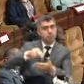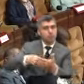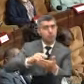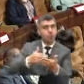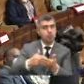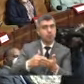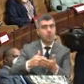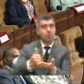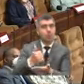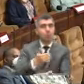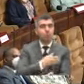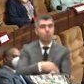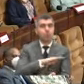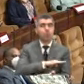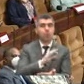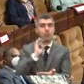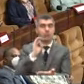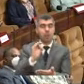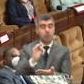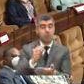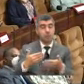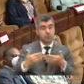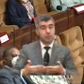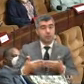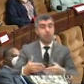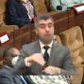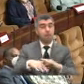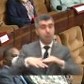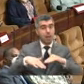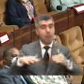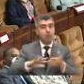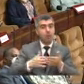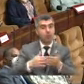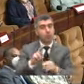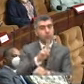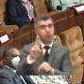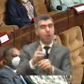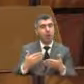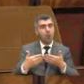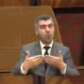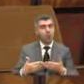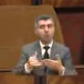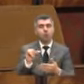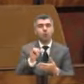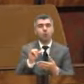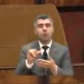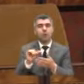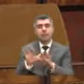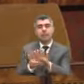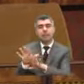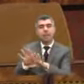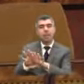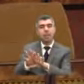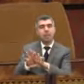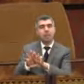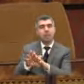تتحملون مسؤوليته، ونحن كبرلمان وكفرق المعارضة نسائلكم عن التدابير الموازية